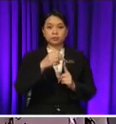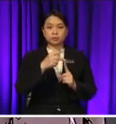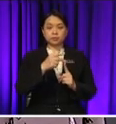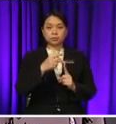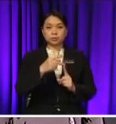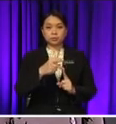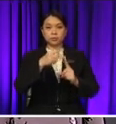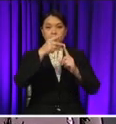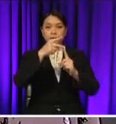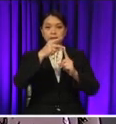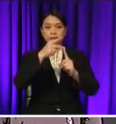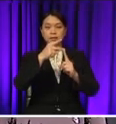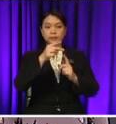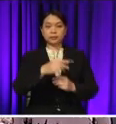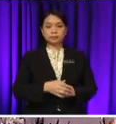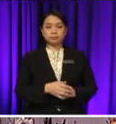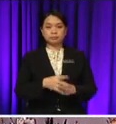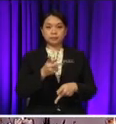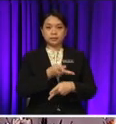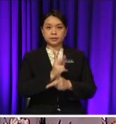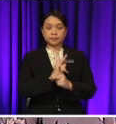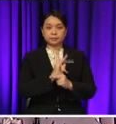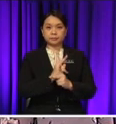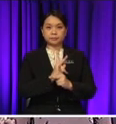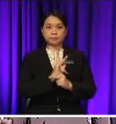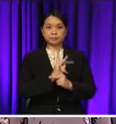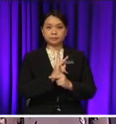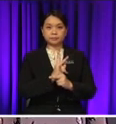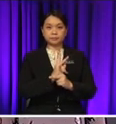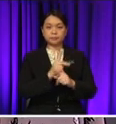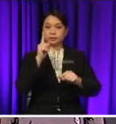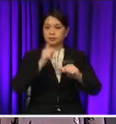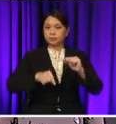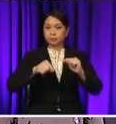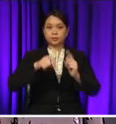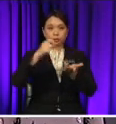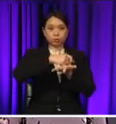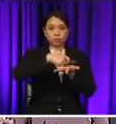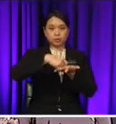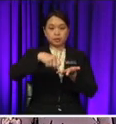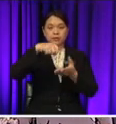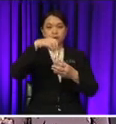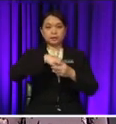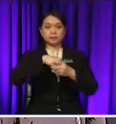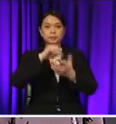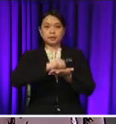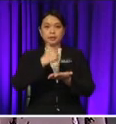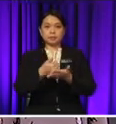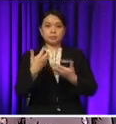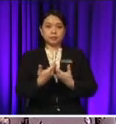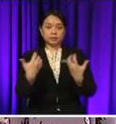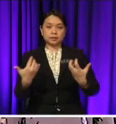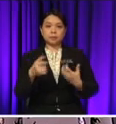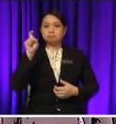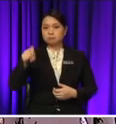pinjaman 800 tidak boleh dicatat dalam perlu dicatat dalam econg untuk